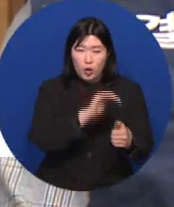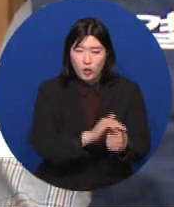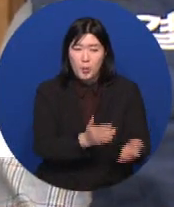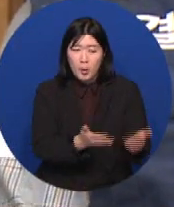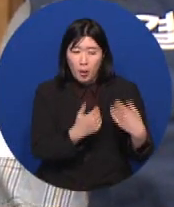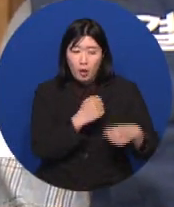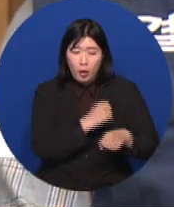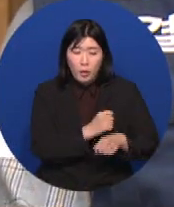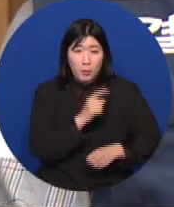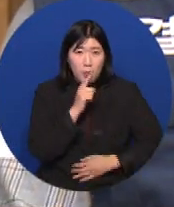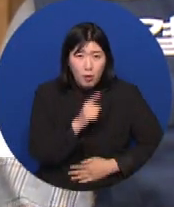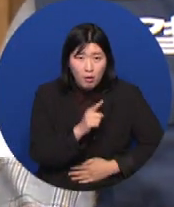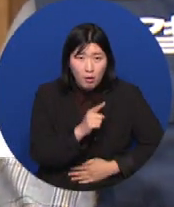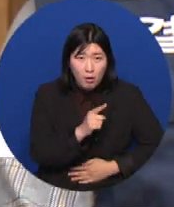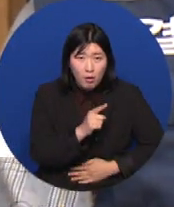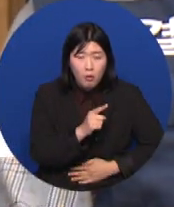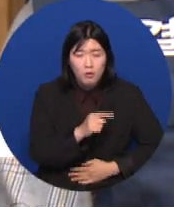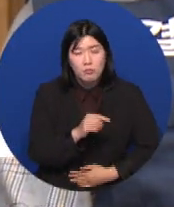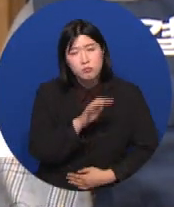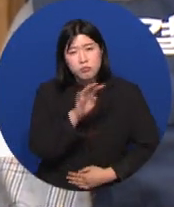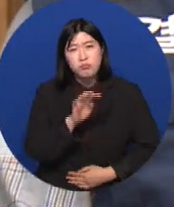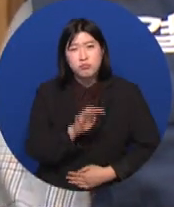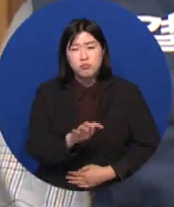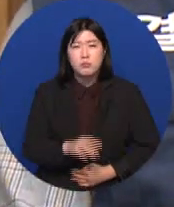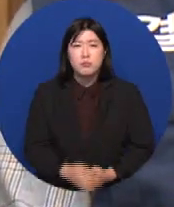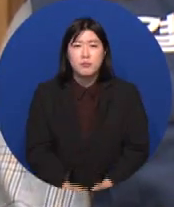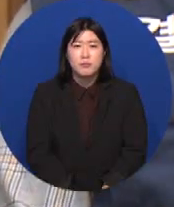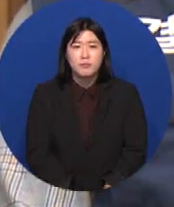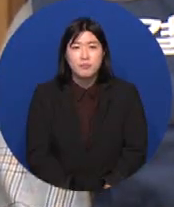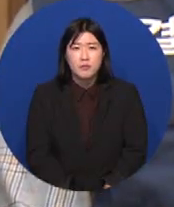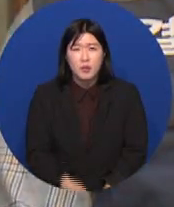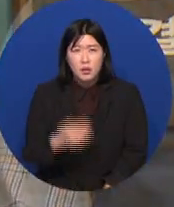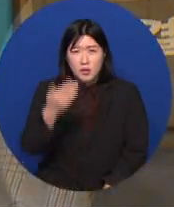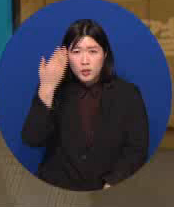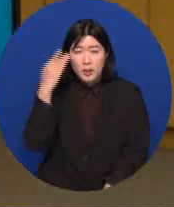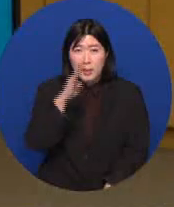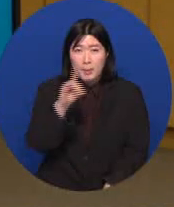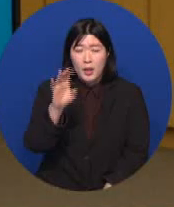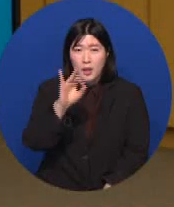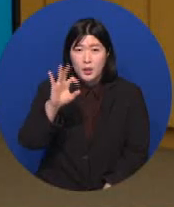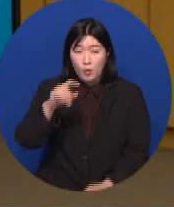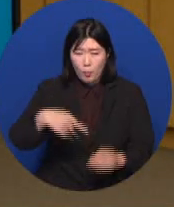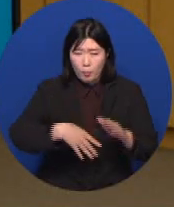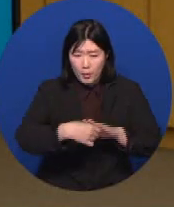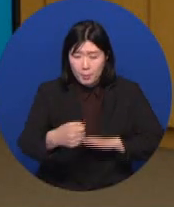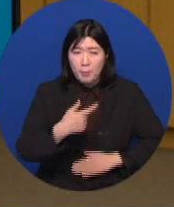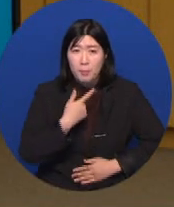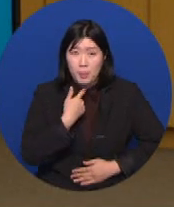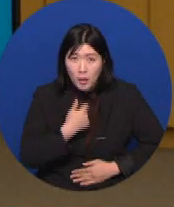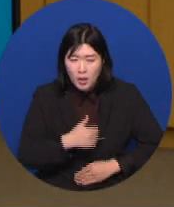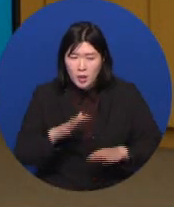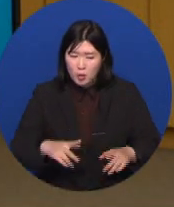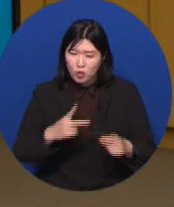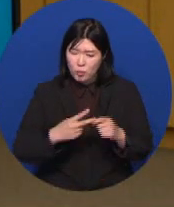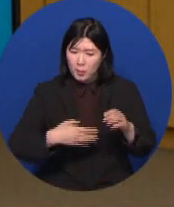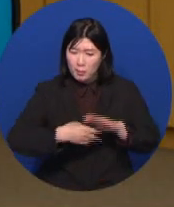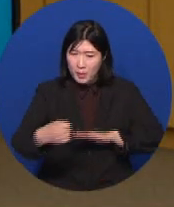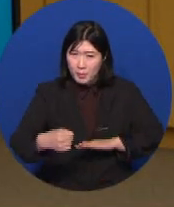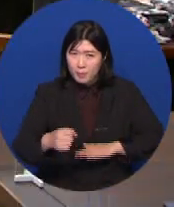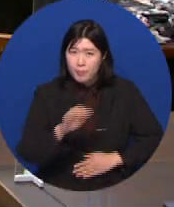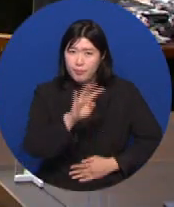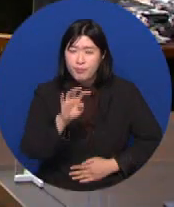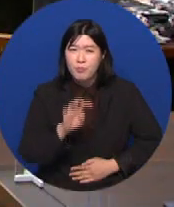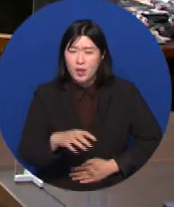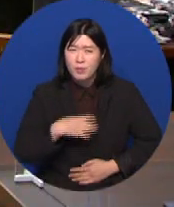우주청을 건립하겠다는 대선 공약을 내놨기 때문입니다. 특히 바이오 래퍼브 때처럼 정치력에 밀려 기관 유치에 실패하는 게